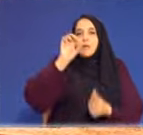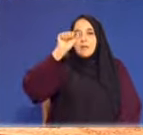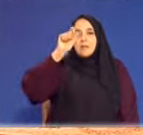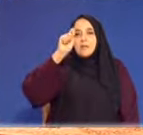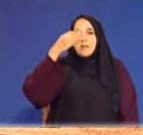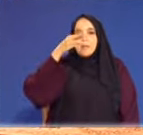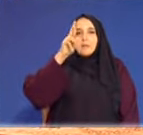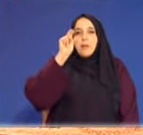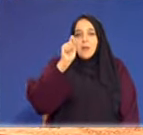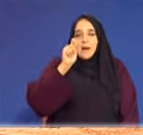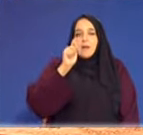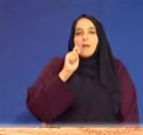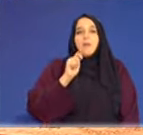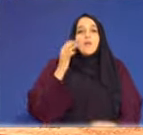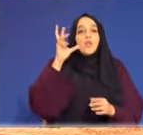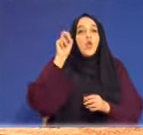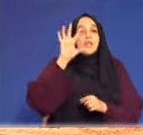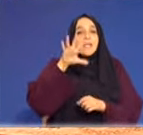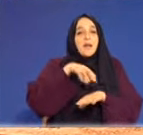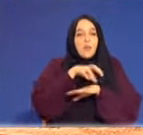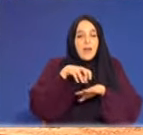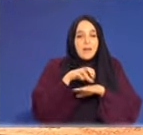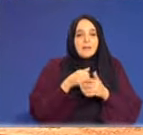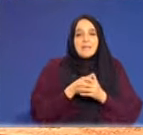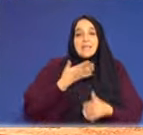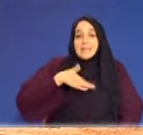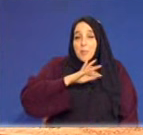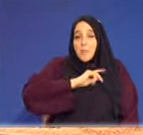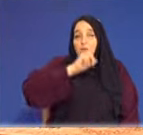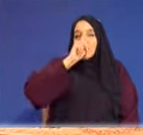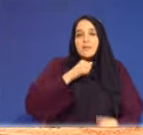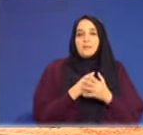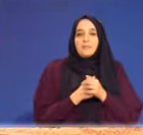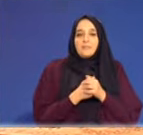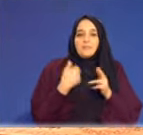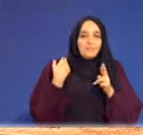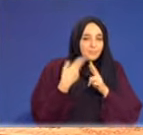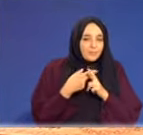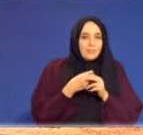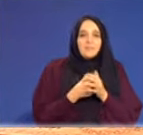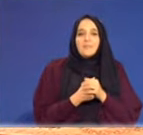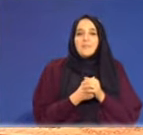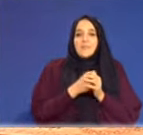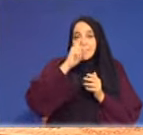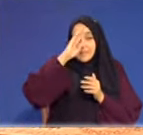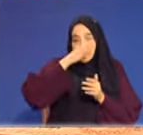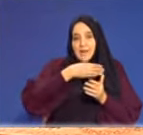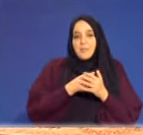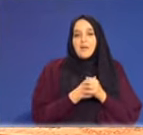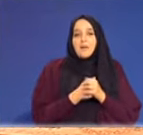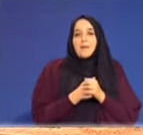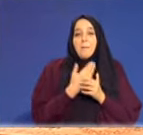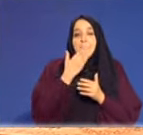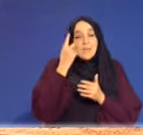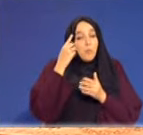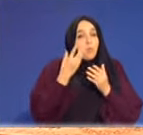الكريمة. السلام عليكم أختي نجاة. مرحبا بك مع الشيخ. مرحبا سمرة، وشكرا